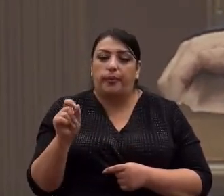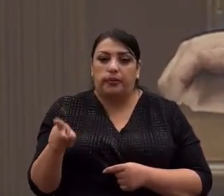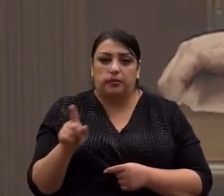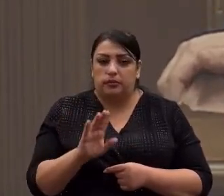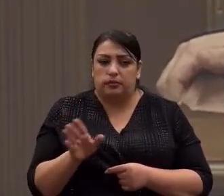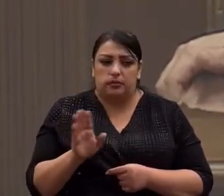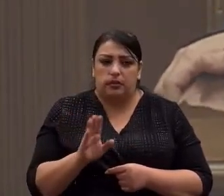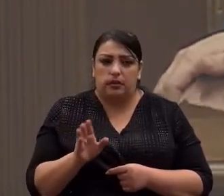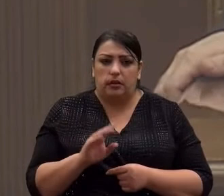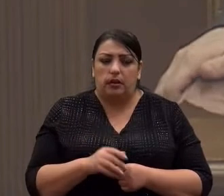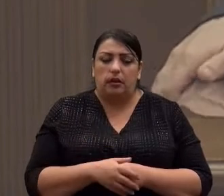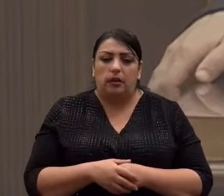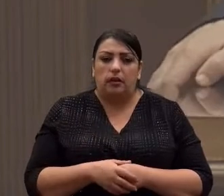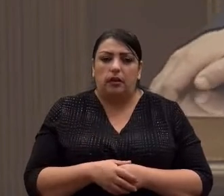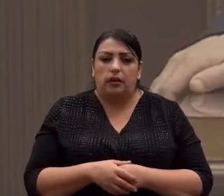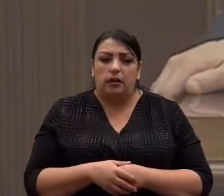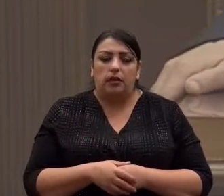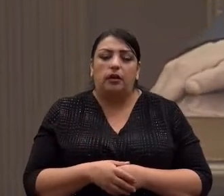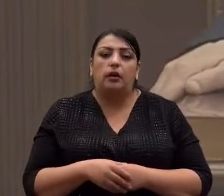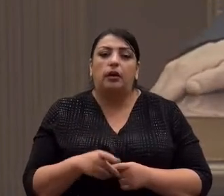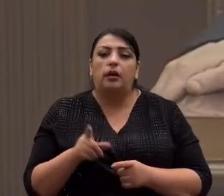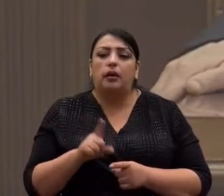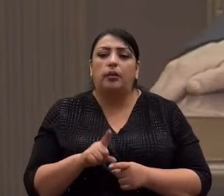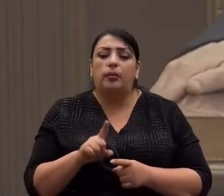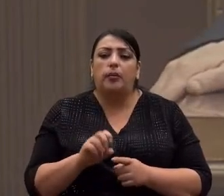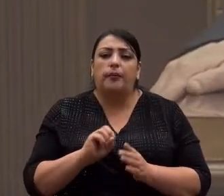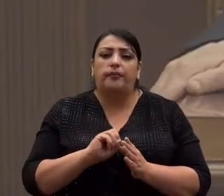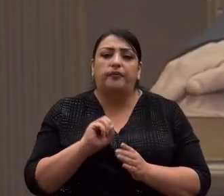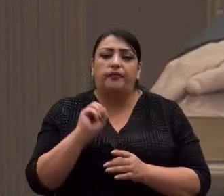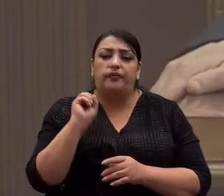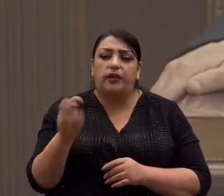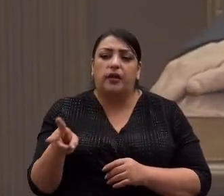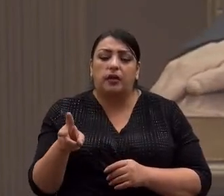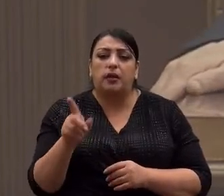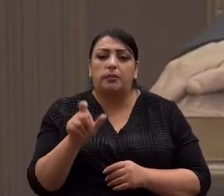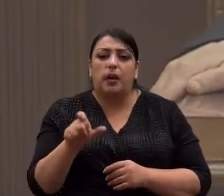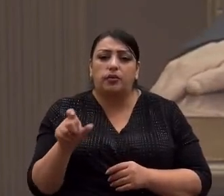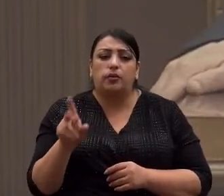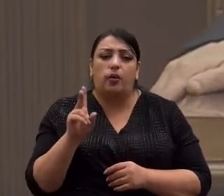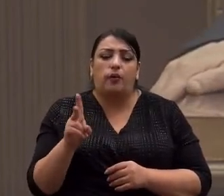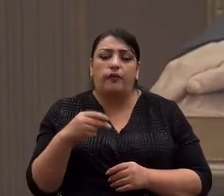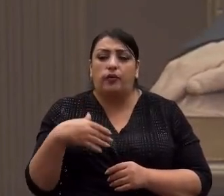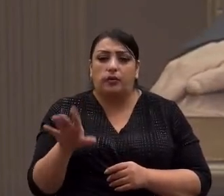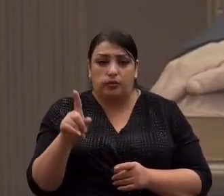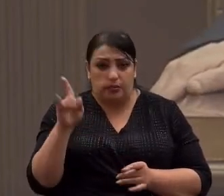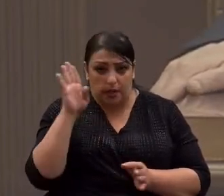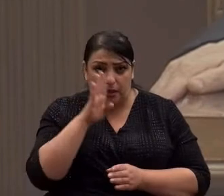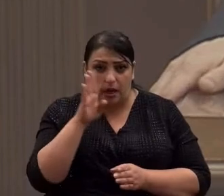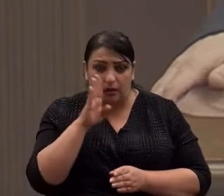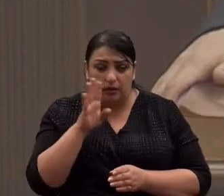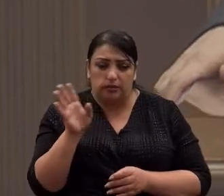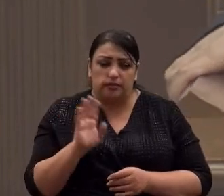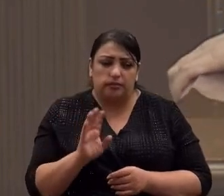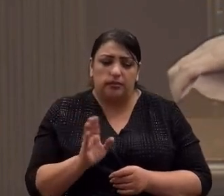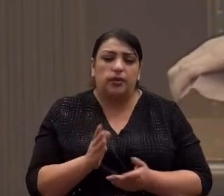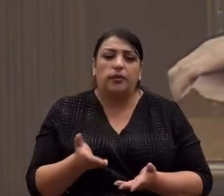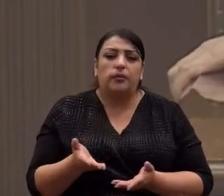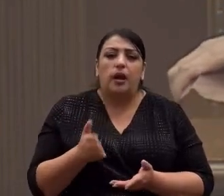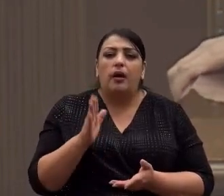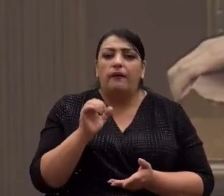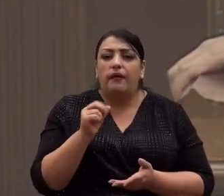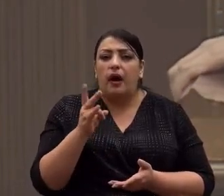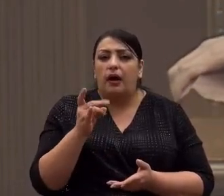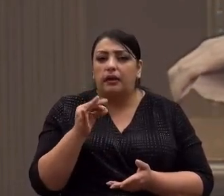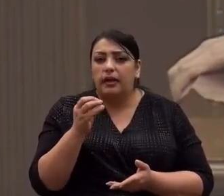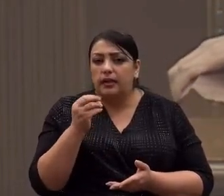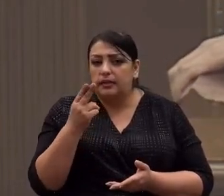պրոպկի պես, Պարոն Մանուկյան, դուրս են եկել նրանք, ովքեր պետք է դուրս գան, և ոչ մի պատահական բան չկա, ինչը կարծում, տի պարոն Վանեցյանը պաշտոնավար